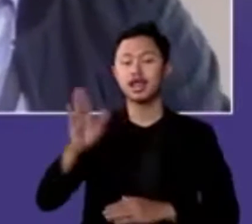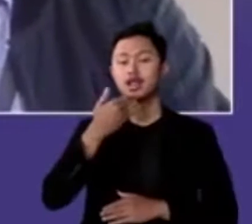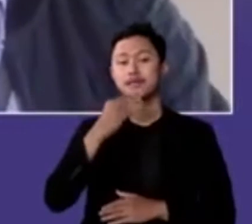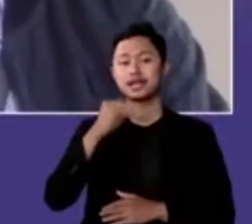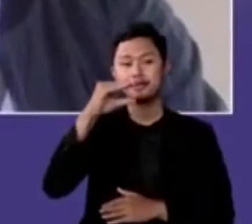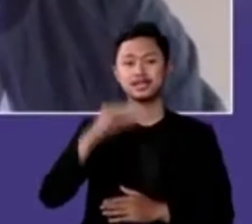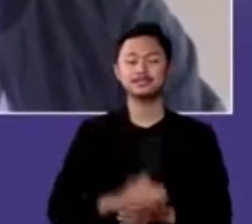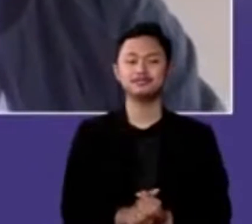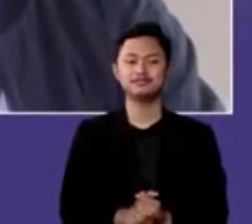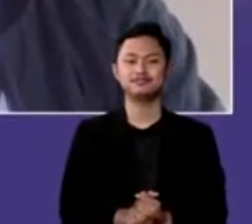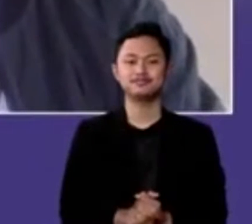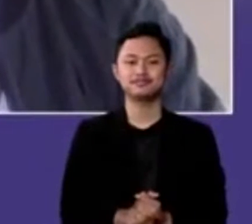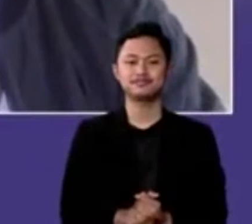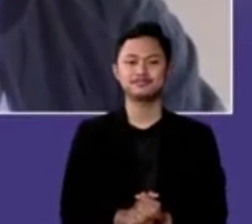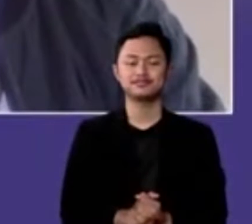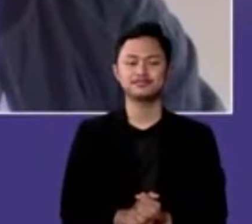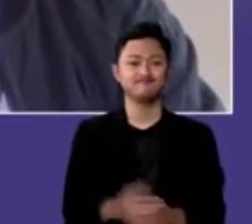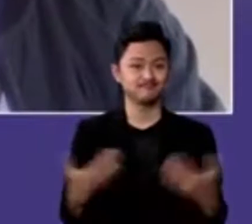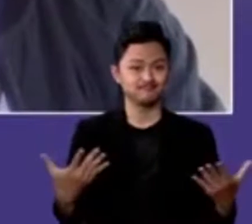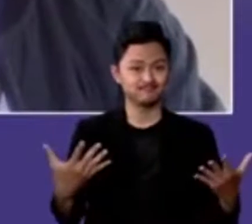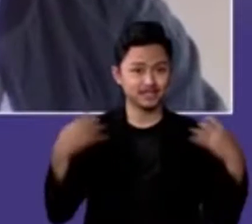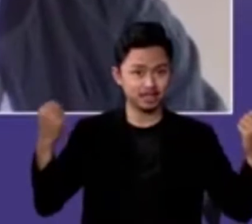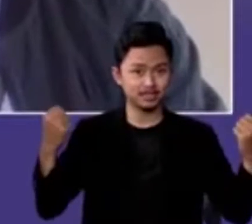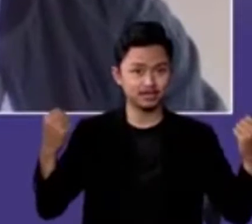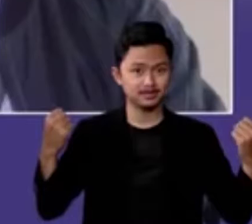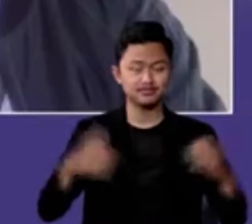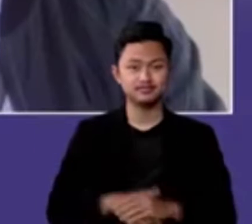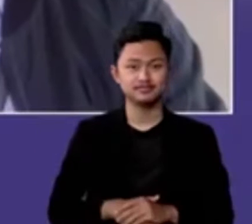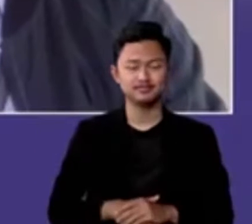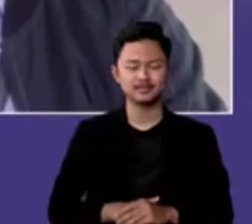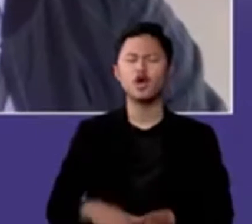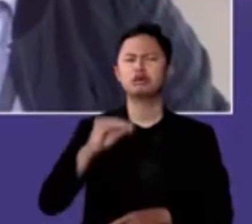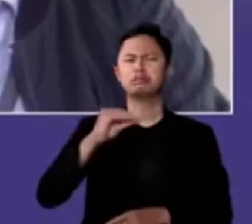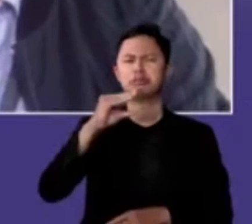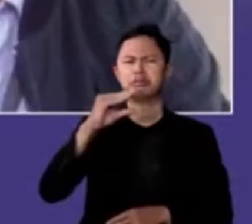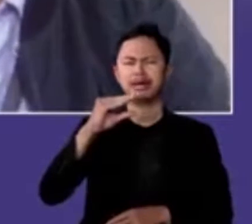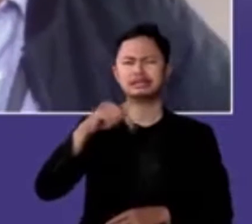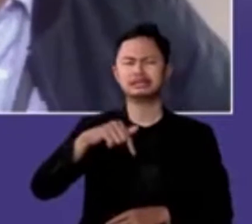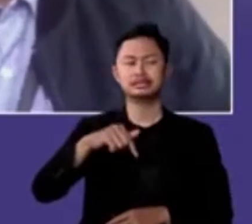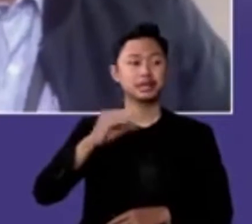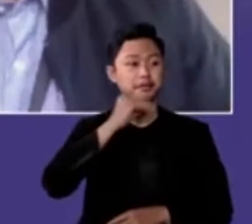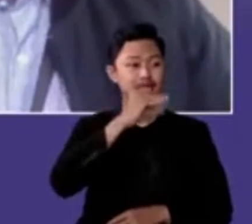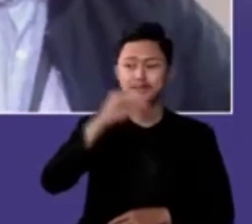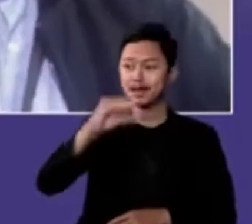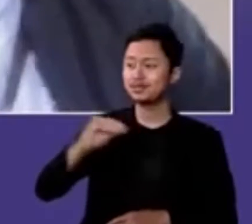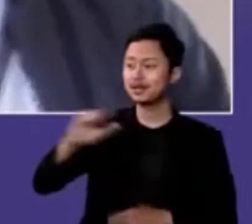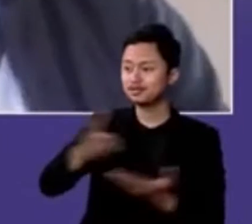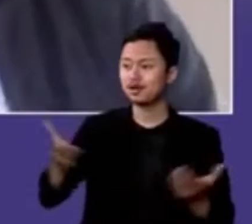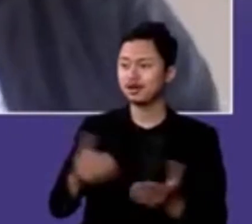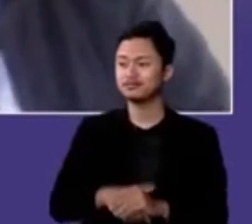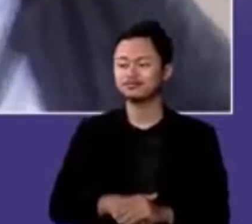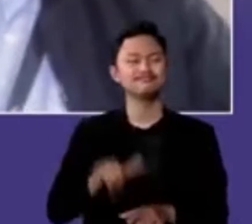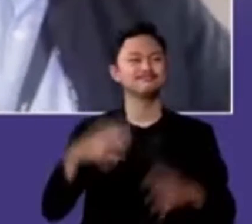pagi Mas Vallen amat pagi-pagi gimana sehat juga ya lagi masjid Mas meneliti Pagi mas lagi mas